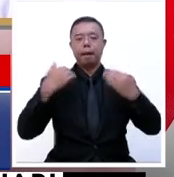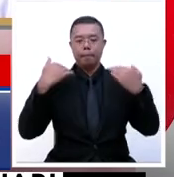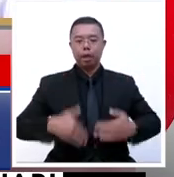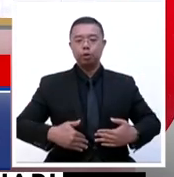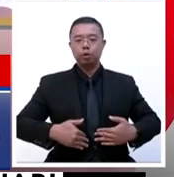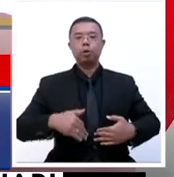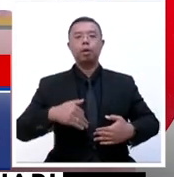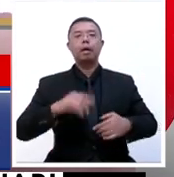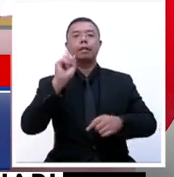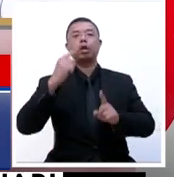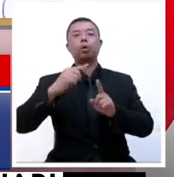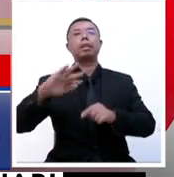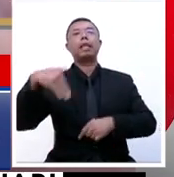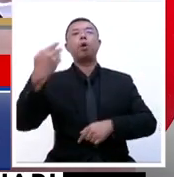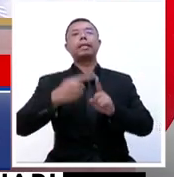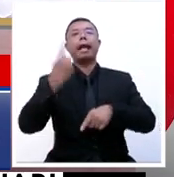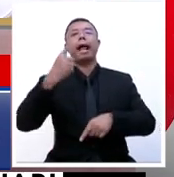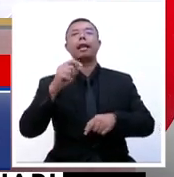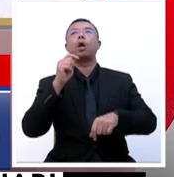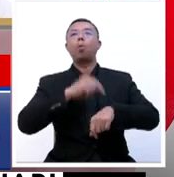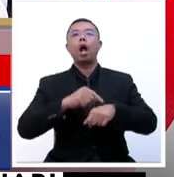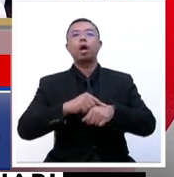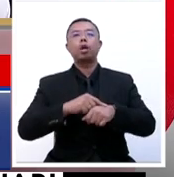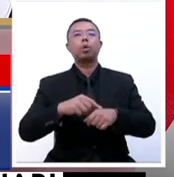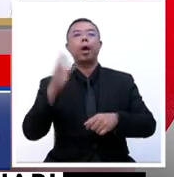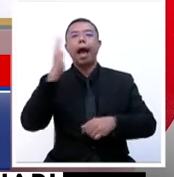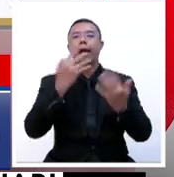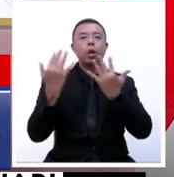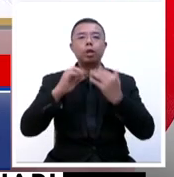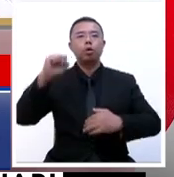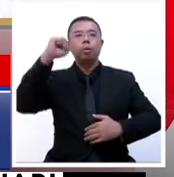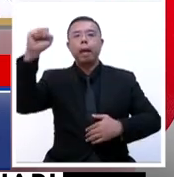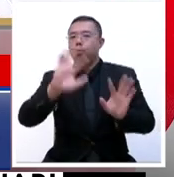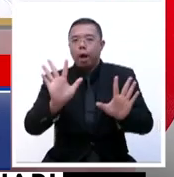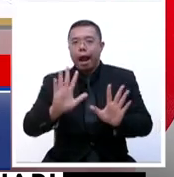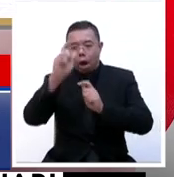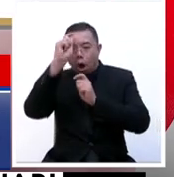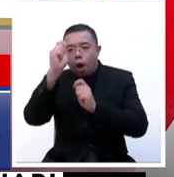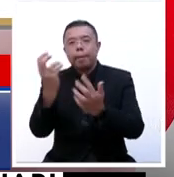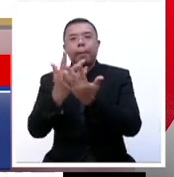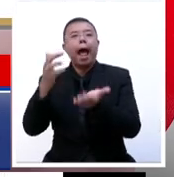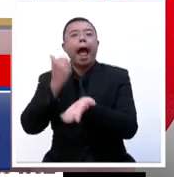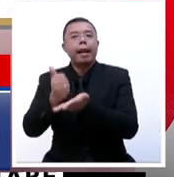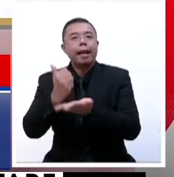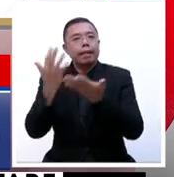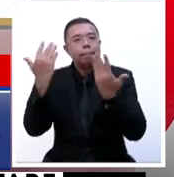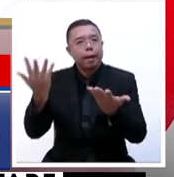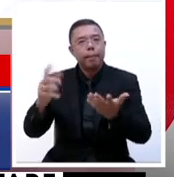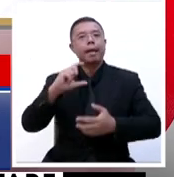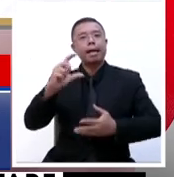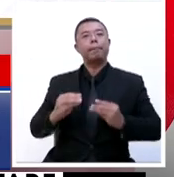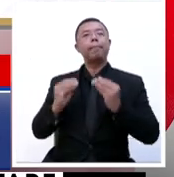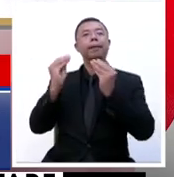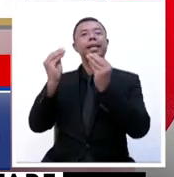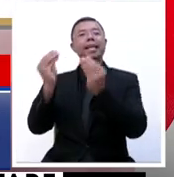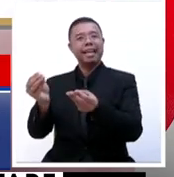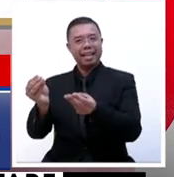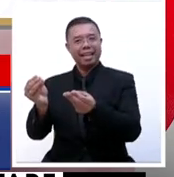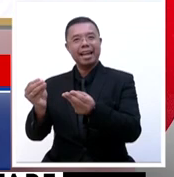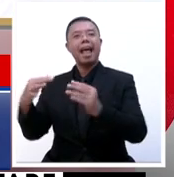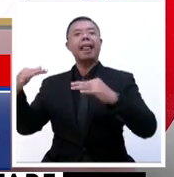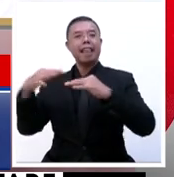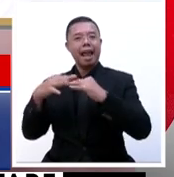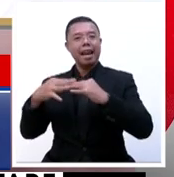sekali 17 Agustus bukan menghormati masyarakat adat adalahi ruang